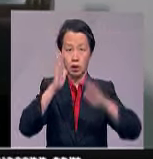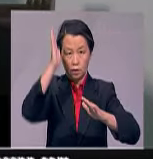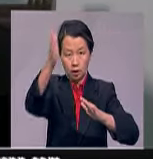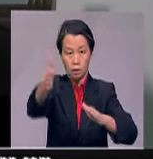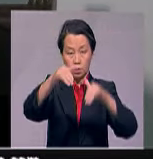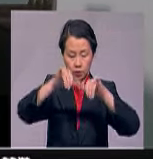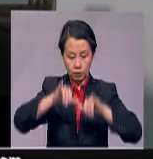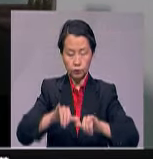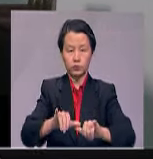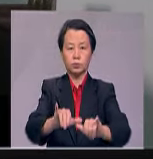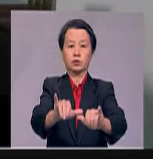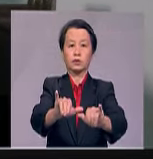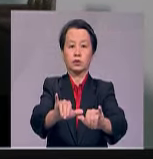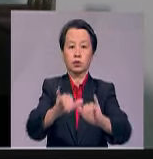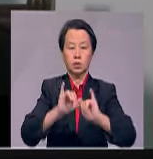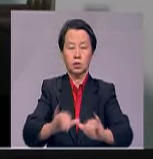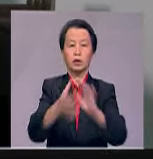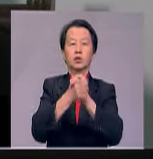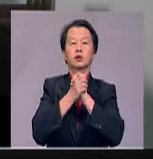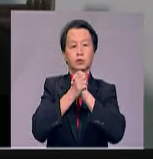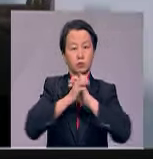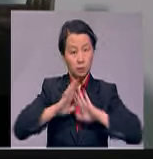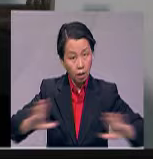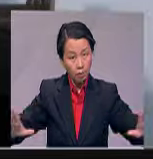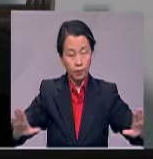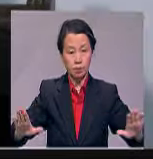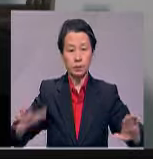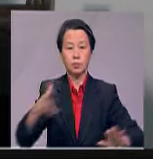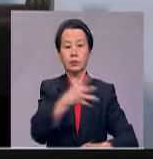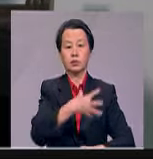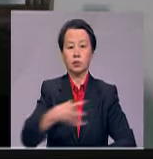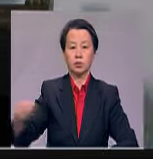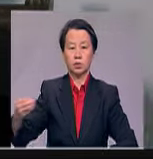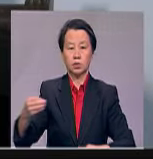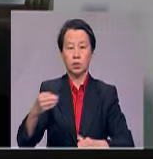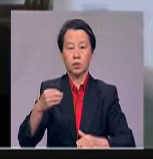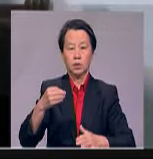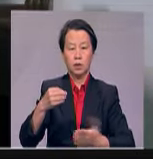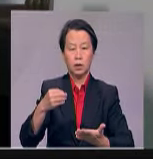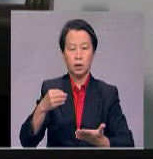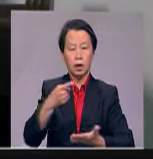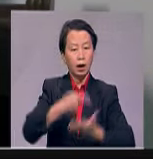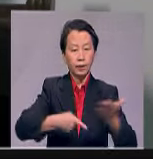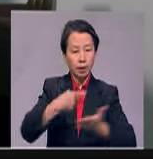terus kekal selamat dan apa-apa bentuk